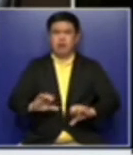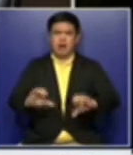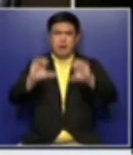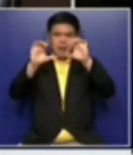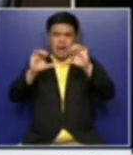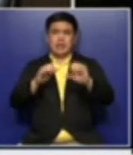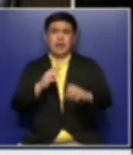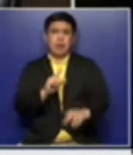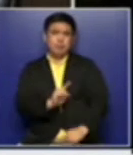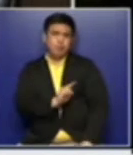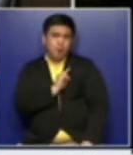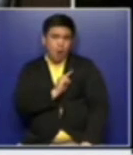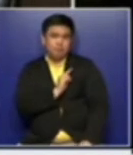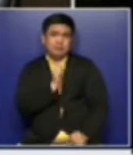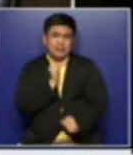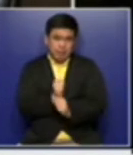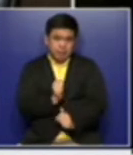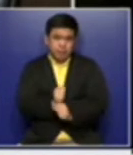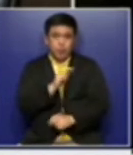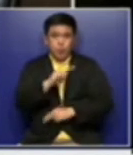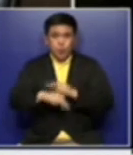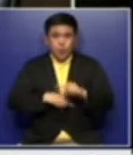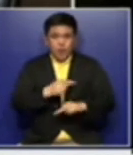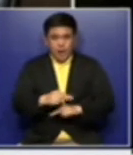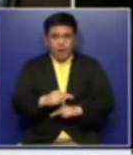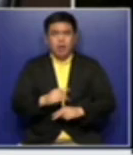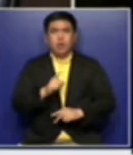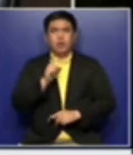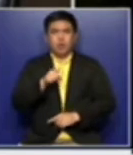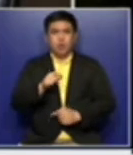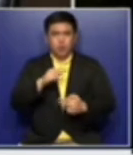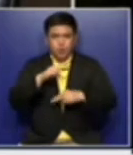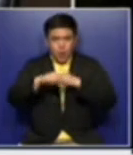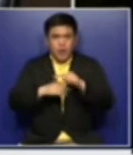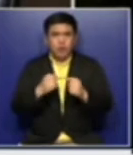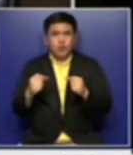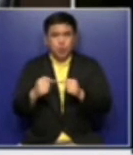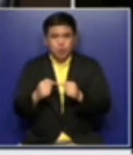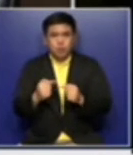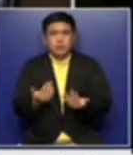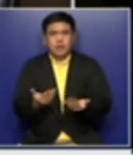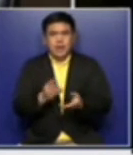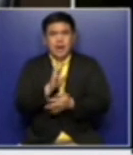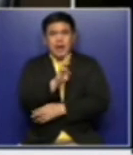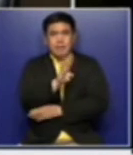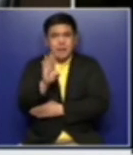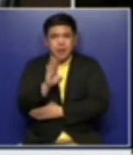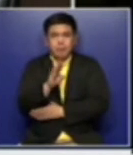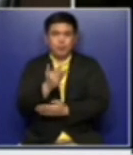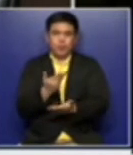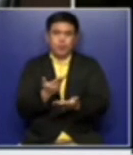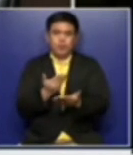องทำแต่ต้องอยู่ในกรอบวินัยการเงินการคลัง